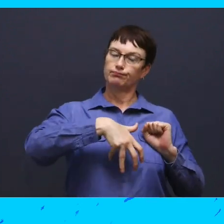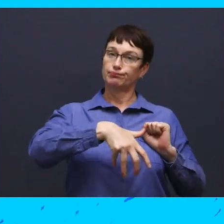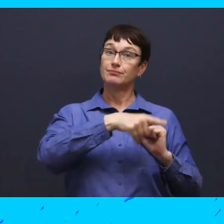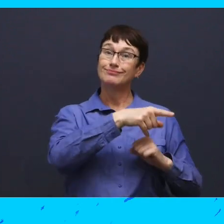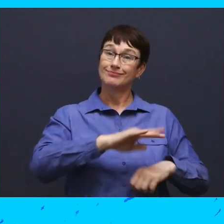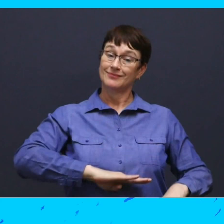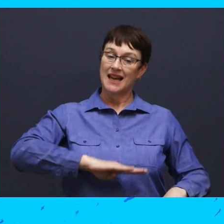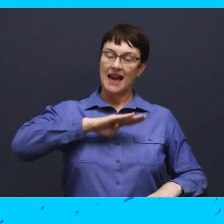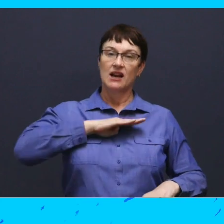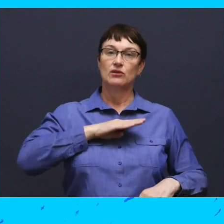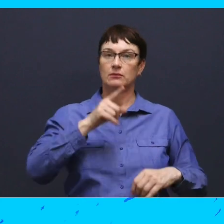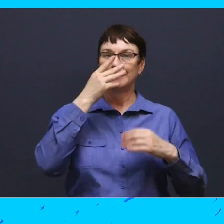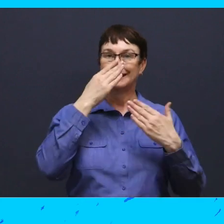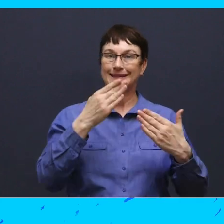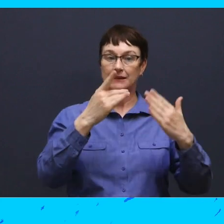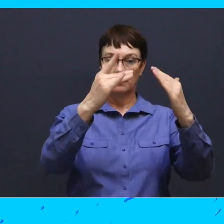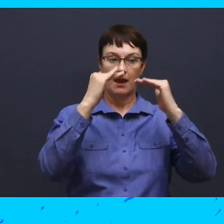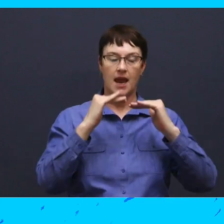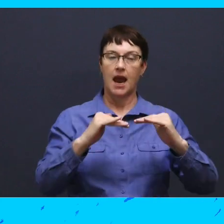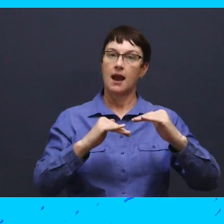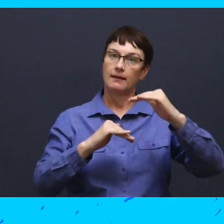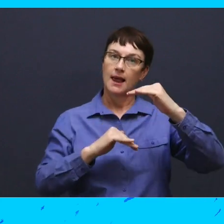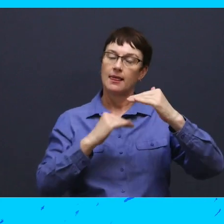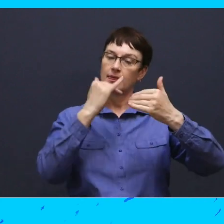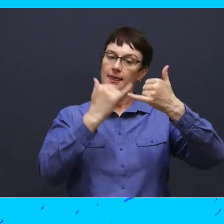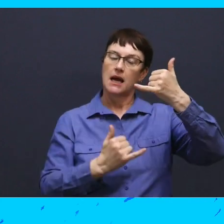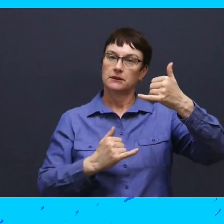47% reçoivent et